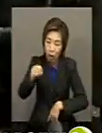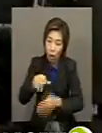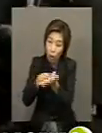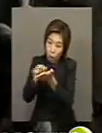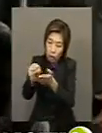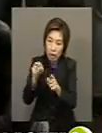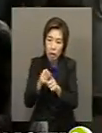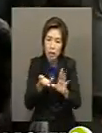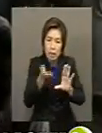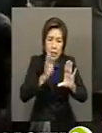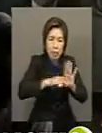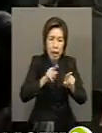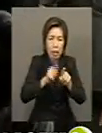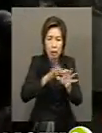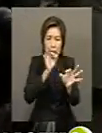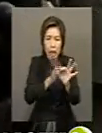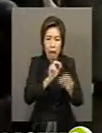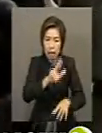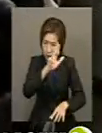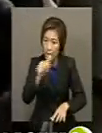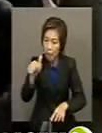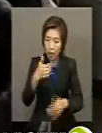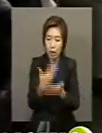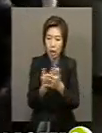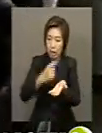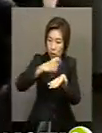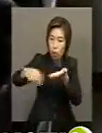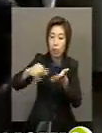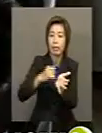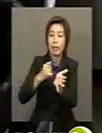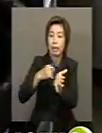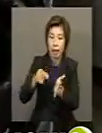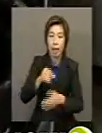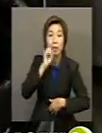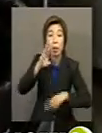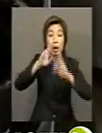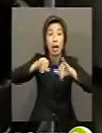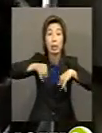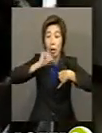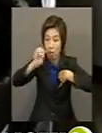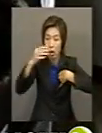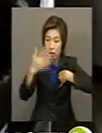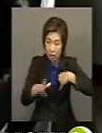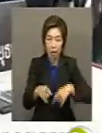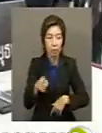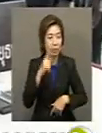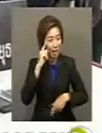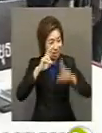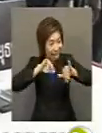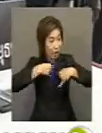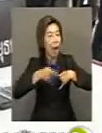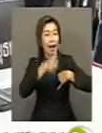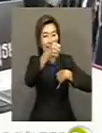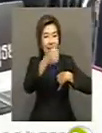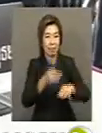K Cyber Banking หน่อยจะได้มีความสะดวกกันในการโอนเงินต่างๆนะครับแล้วปรากฏว่าพอคุณพาสุธีไปสมั